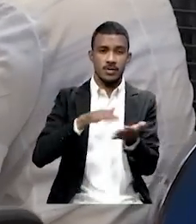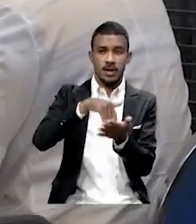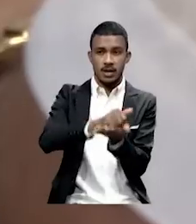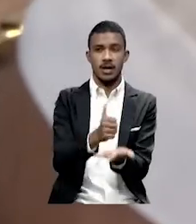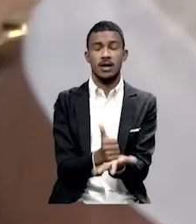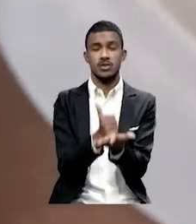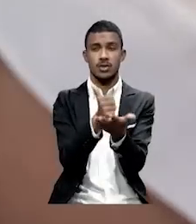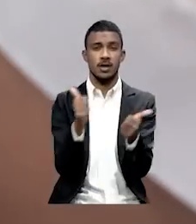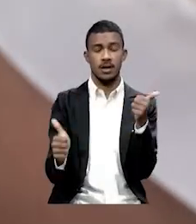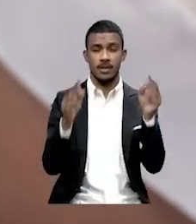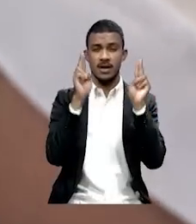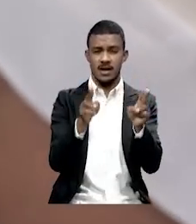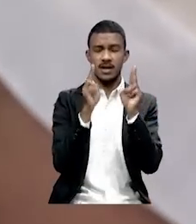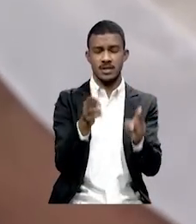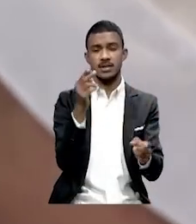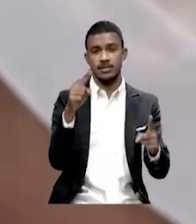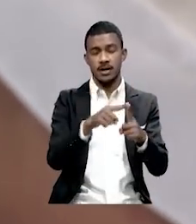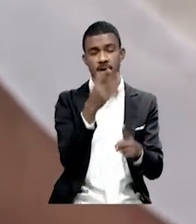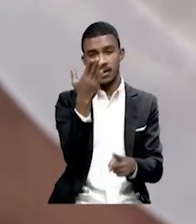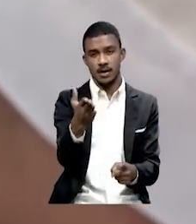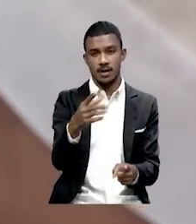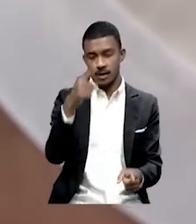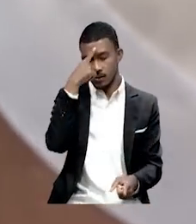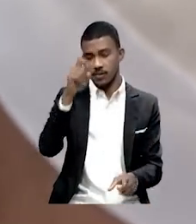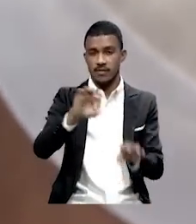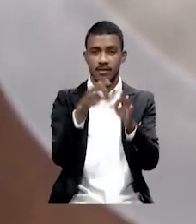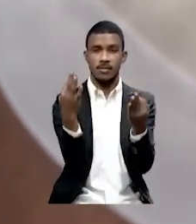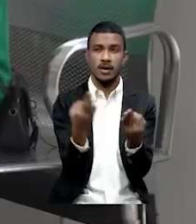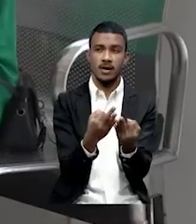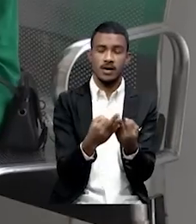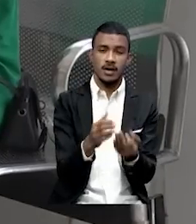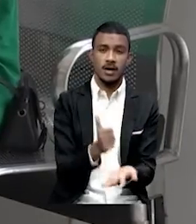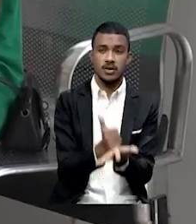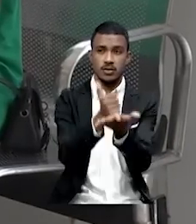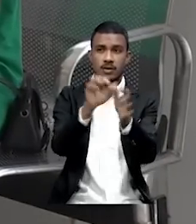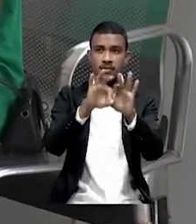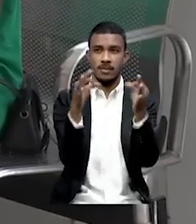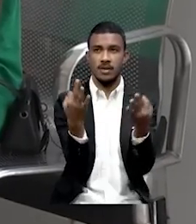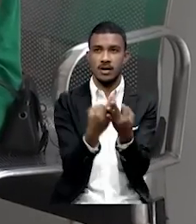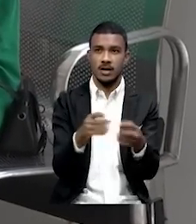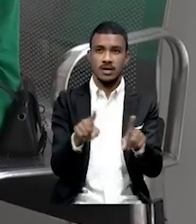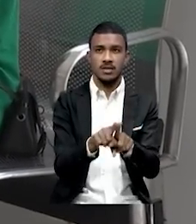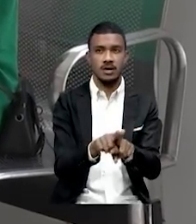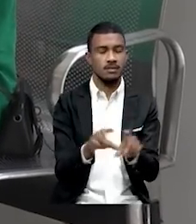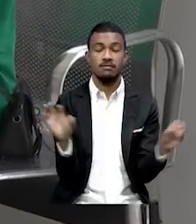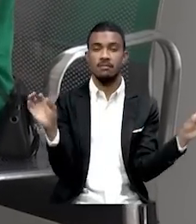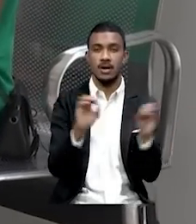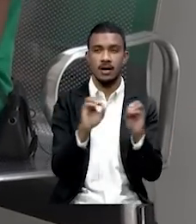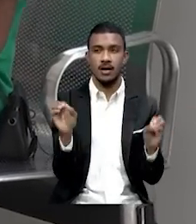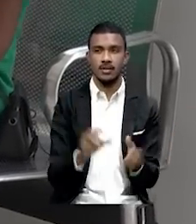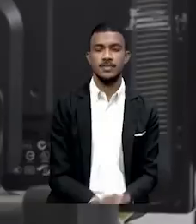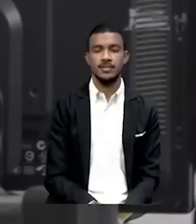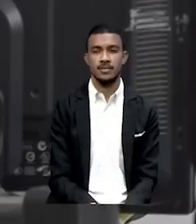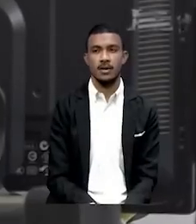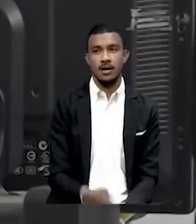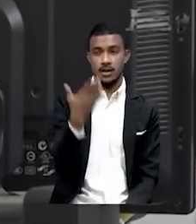de mesma que lá esbania. E família, mo, se momento neba, apoio familiar como tal, lá de dia, né? Ia